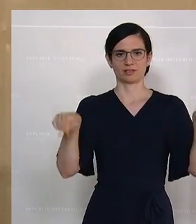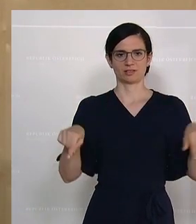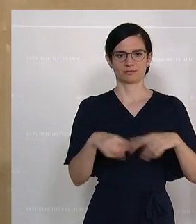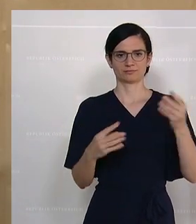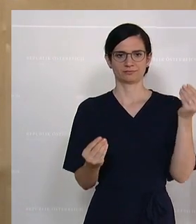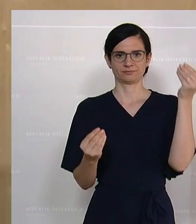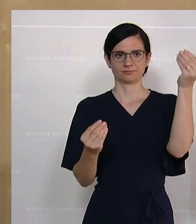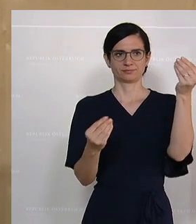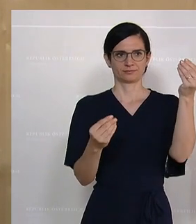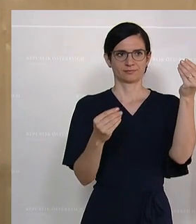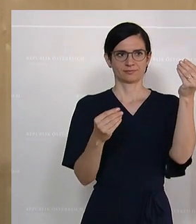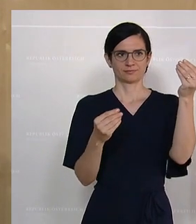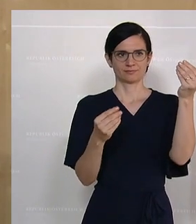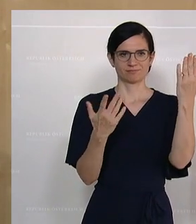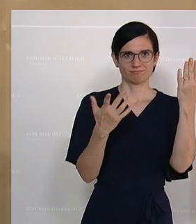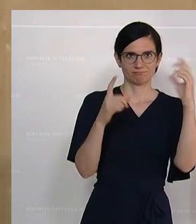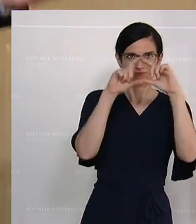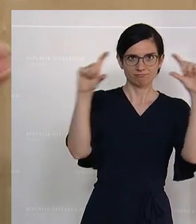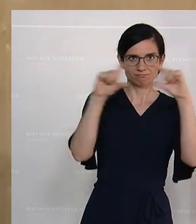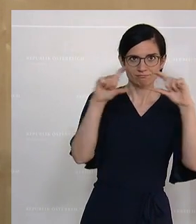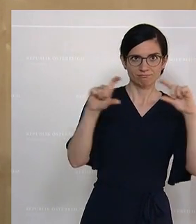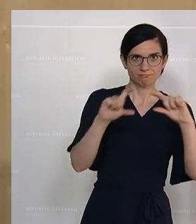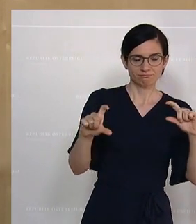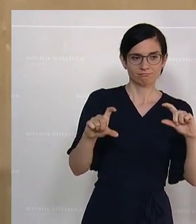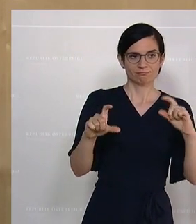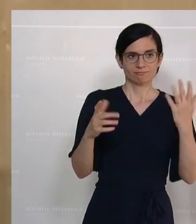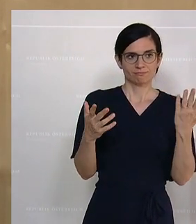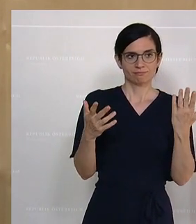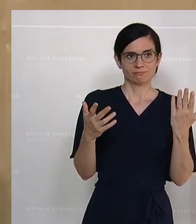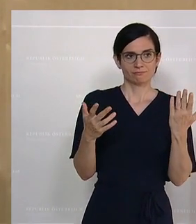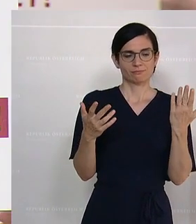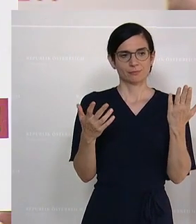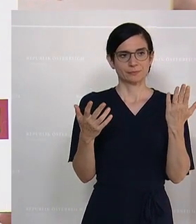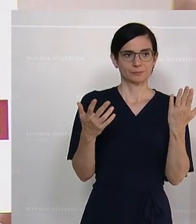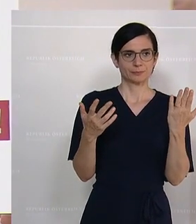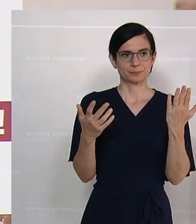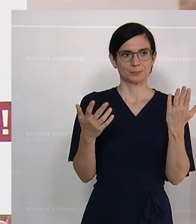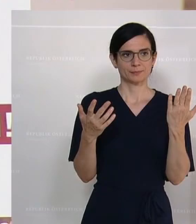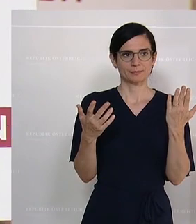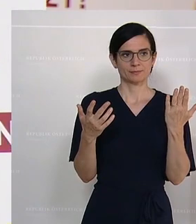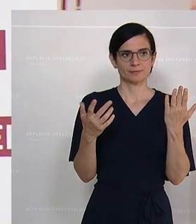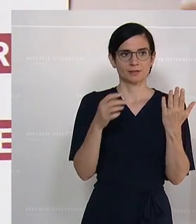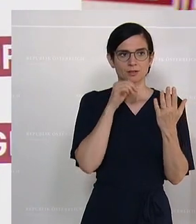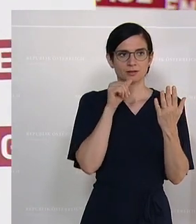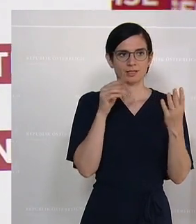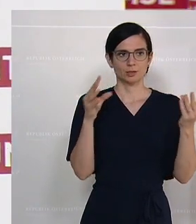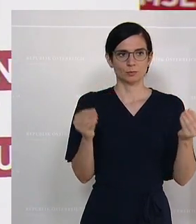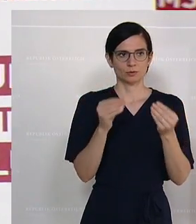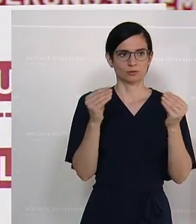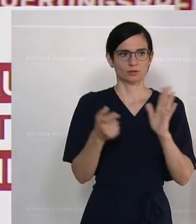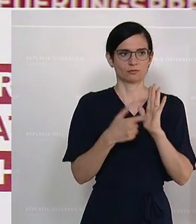argumente weiß ich nicht ob man sagen kann aber zumindest nicht begründete forderungen